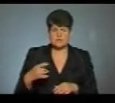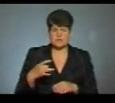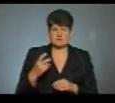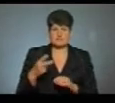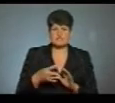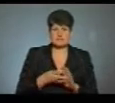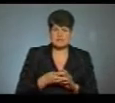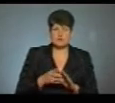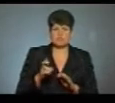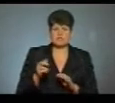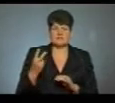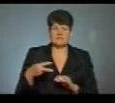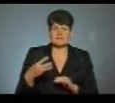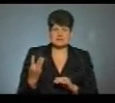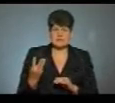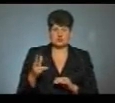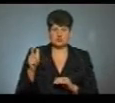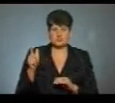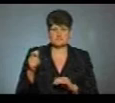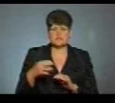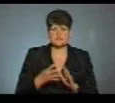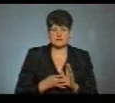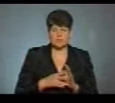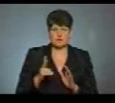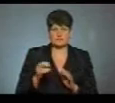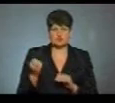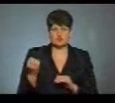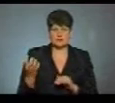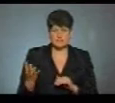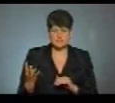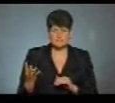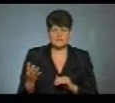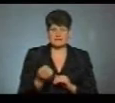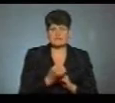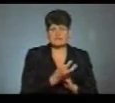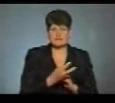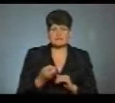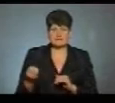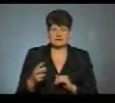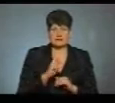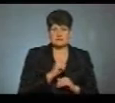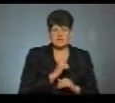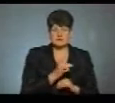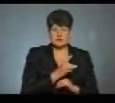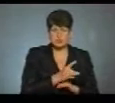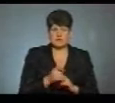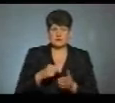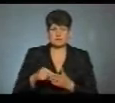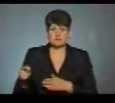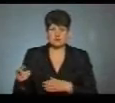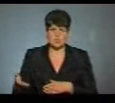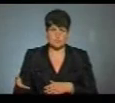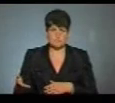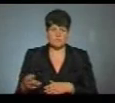29, Бучицький – 23, Чортківський район – 19, Козівський – 14, по 13 хворих у Кременецькому районі та в місті